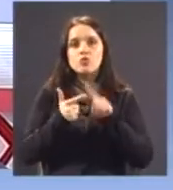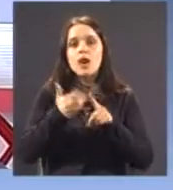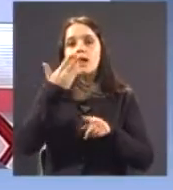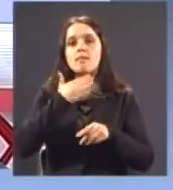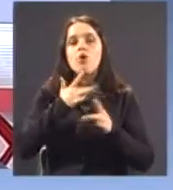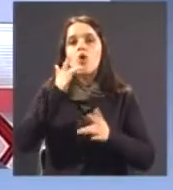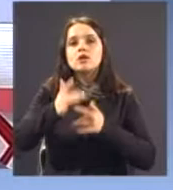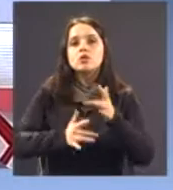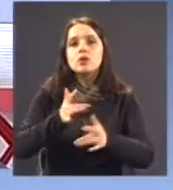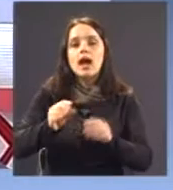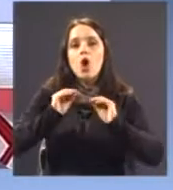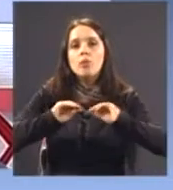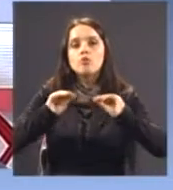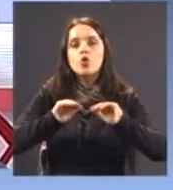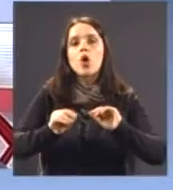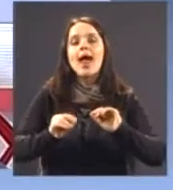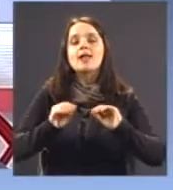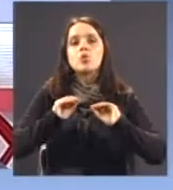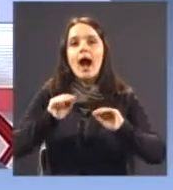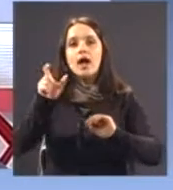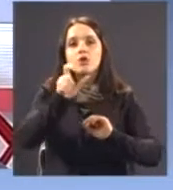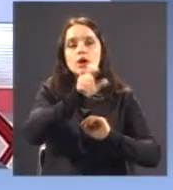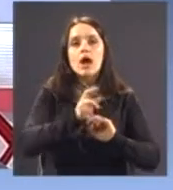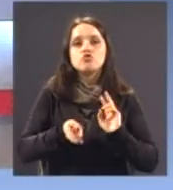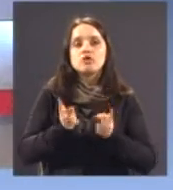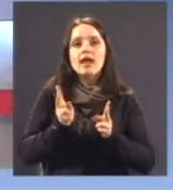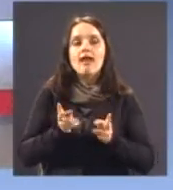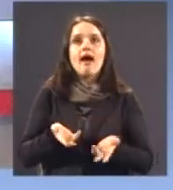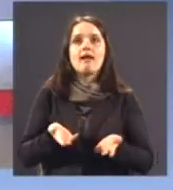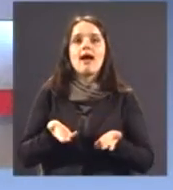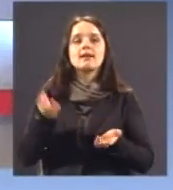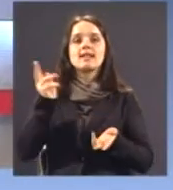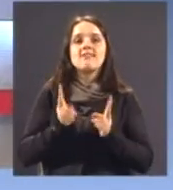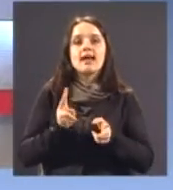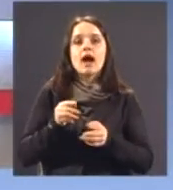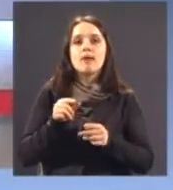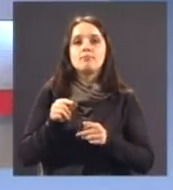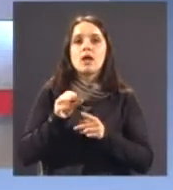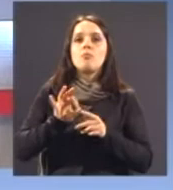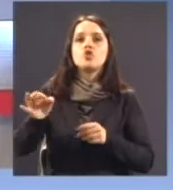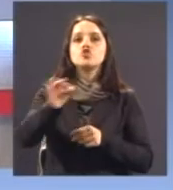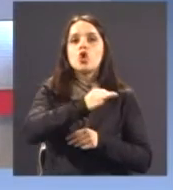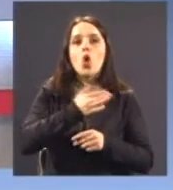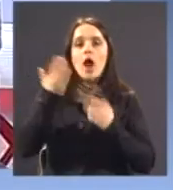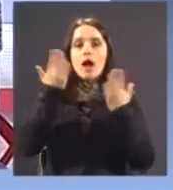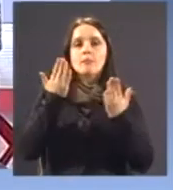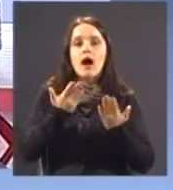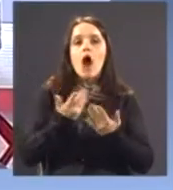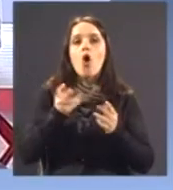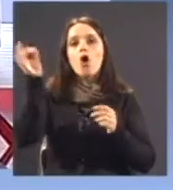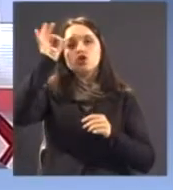obuku edukatora, učitelja, nastavnika po školama, kako osnovnim, tako i srednjim.